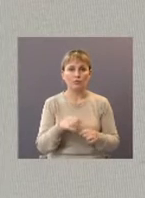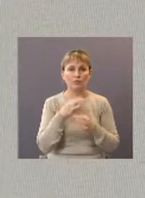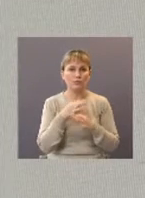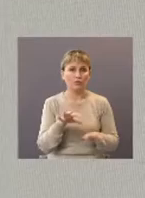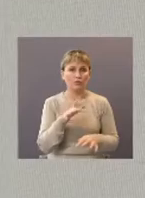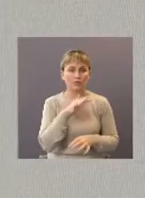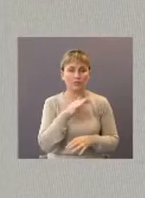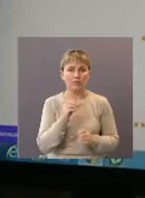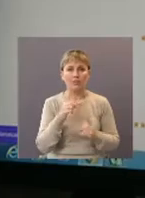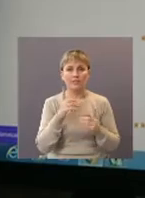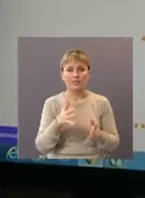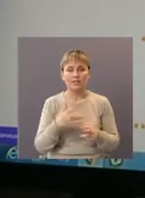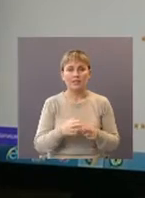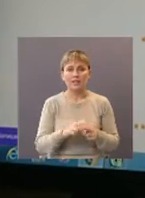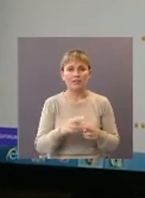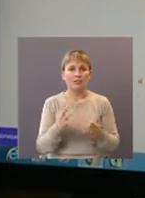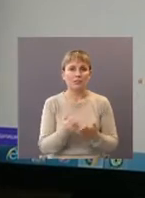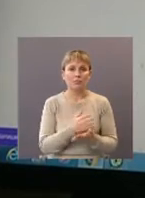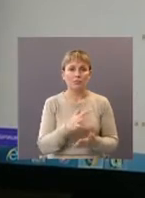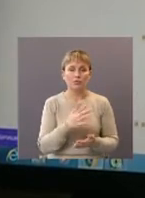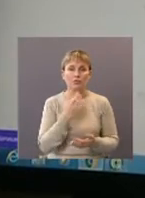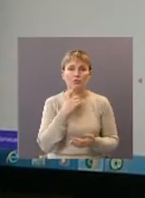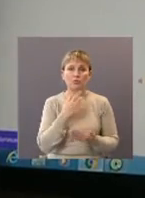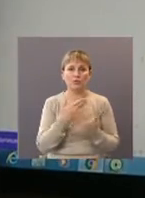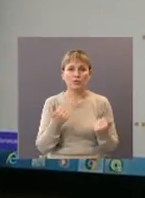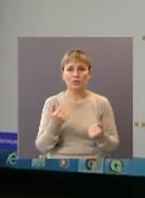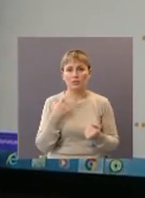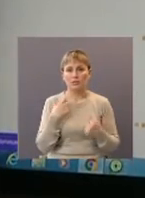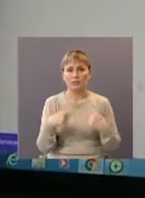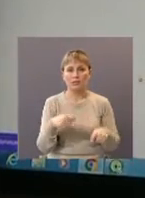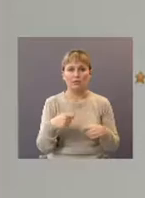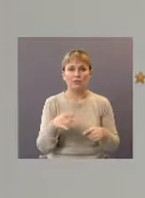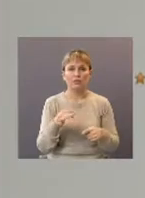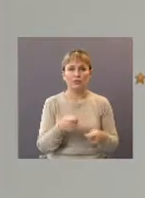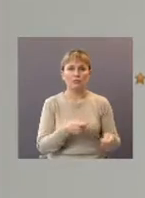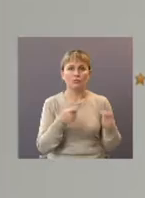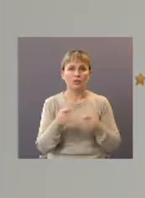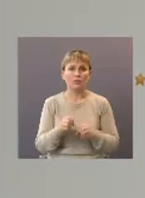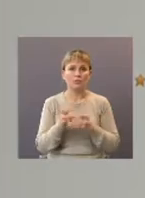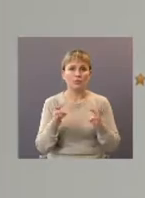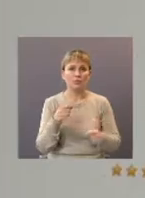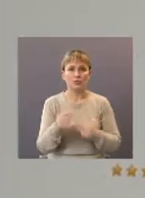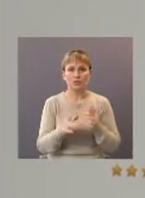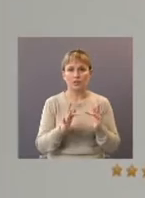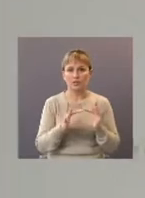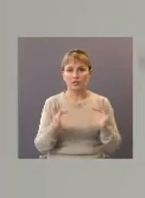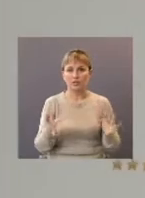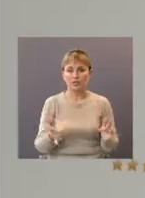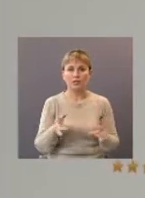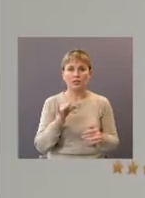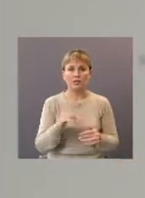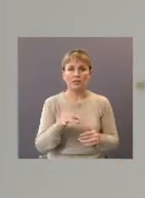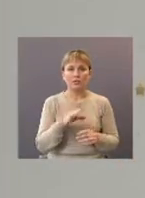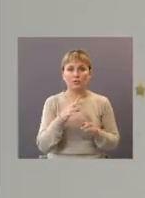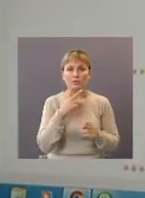любое время. Как выяснилось, это не составляет особого труда. Горячительное еще и с доставкой обеспечивают через интернет-ресурсы. Причем под